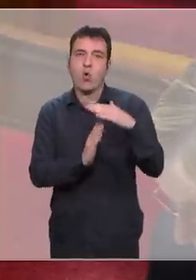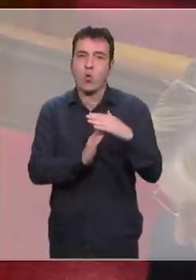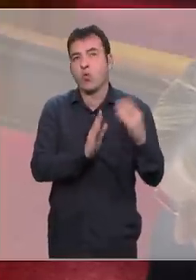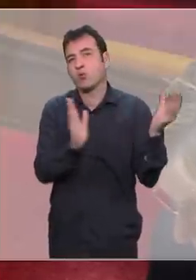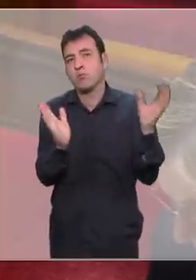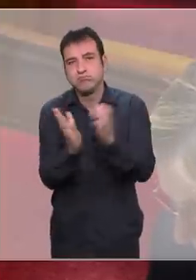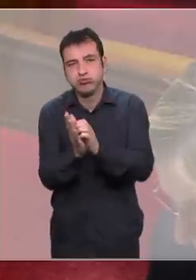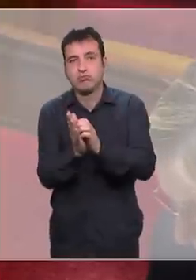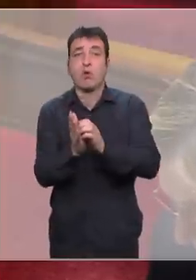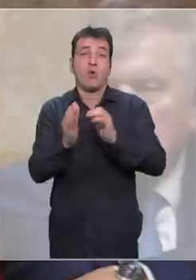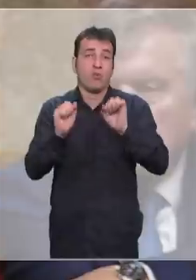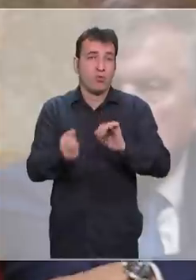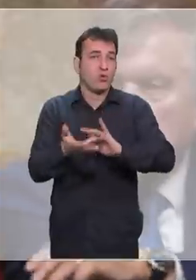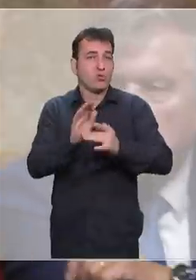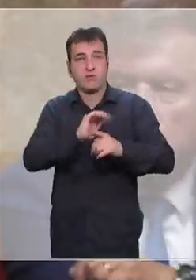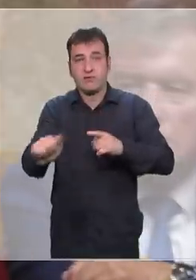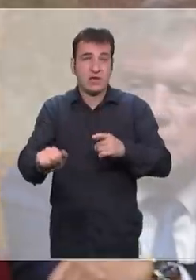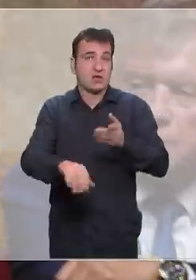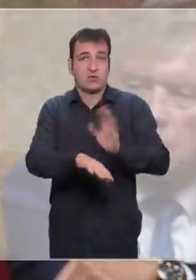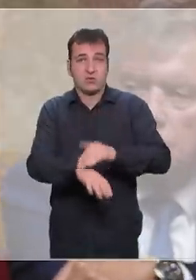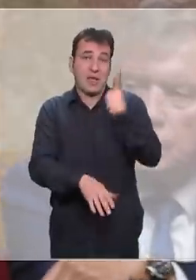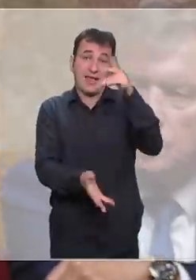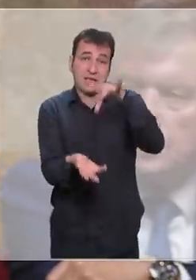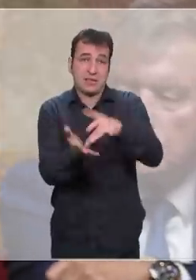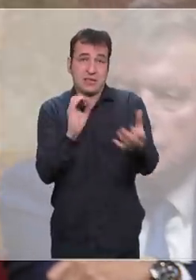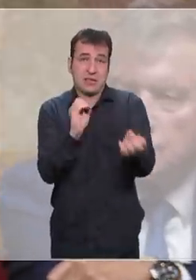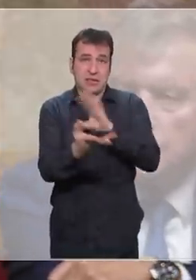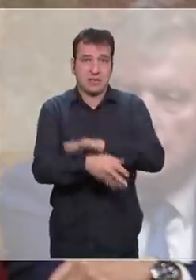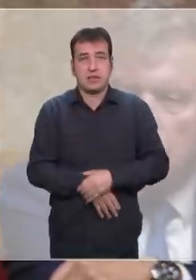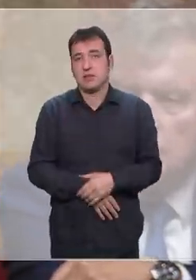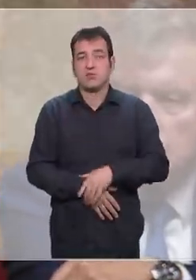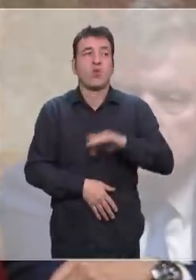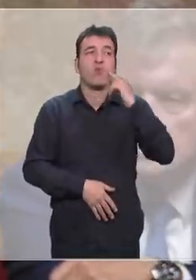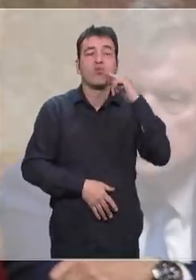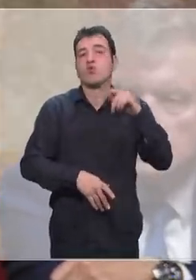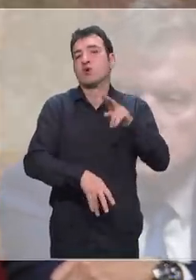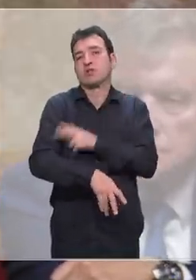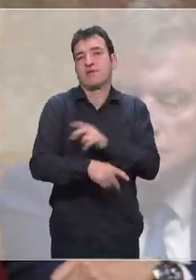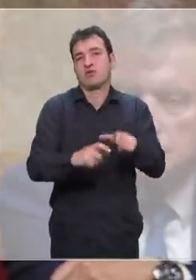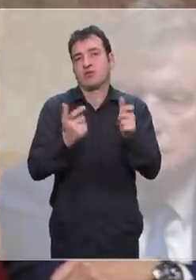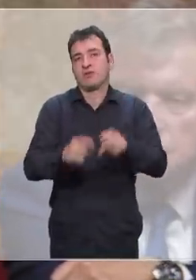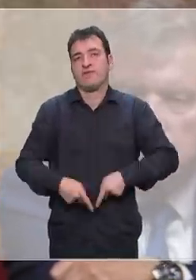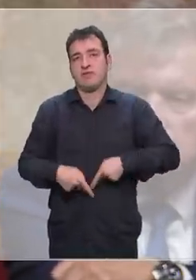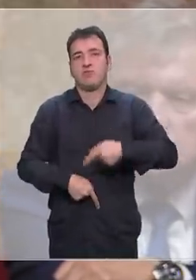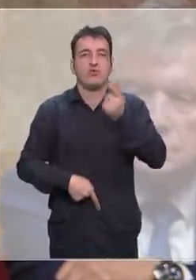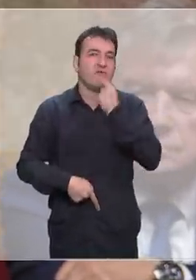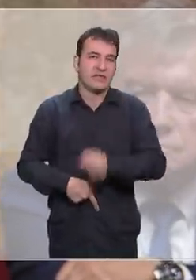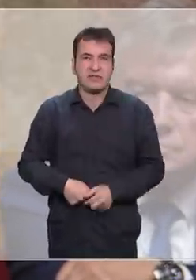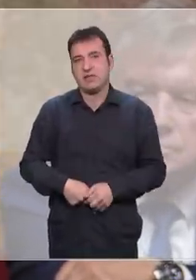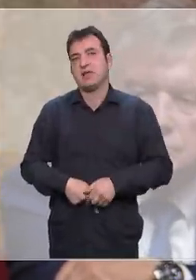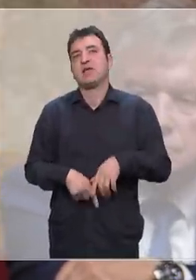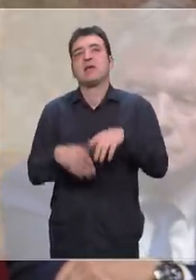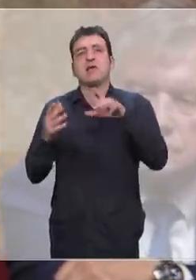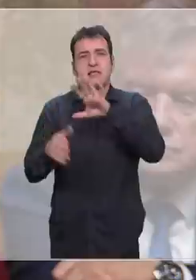tout peut se faire en ligne sur un même site, facilitant ainsi la vie des entrepreneurs. Ce n'est pas moins de 56 CERFA qui sont remplacés